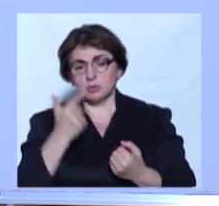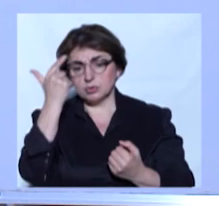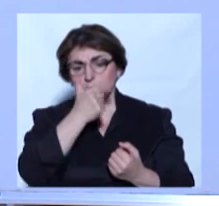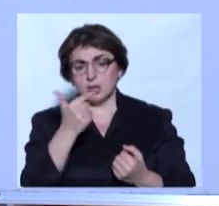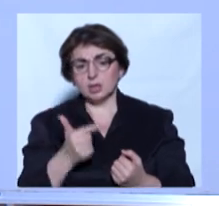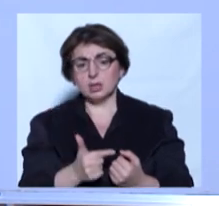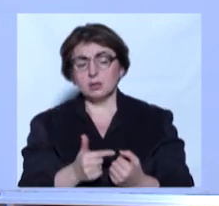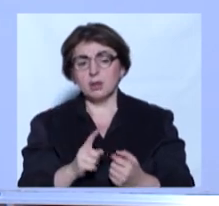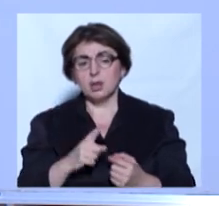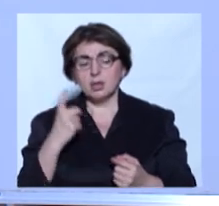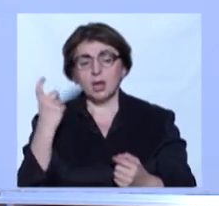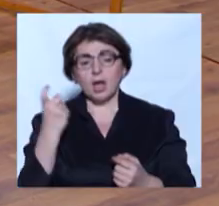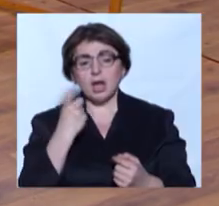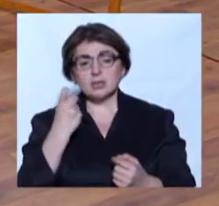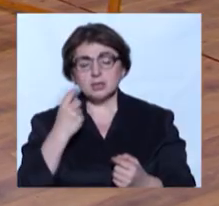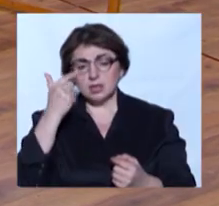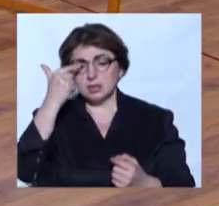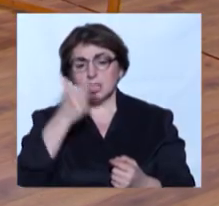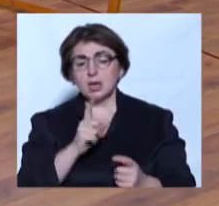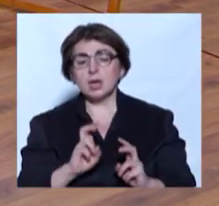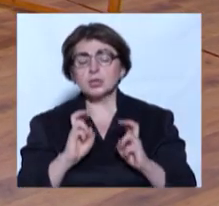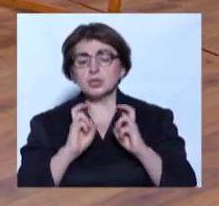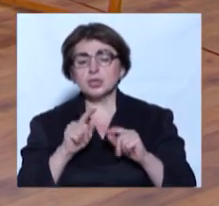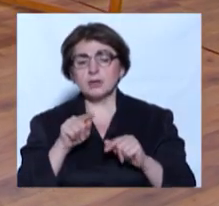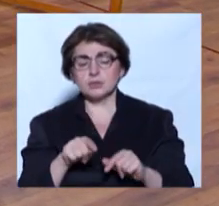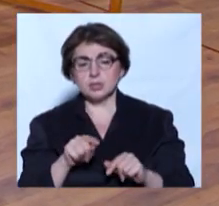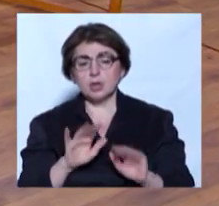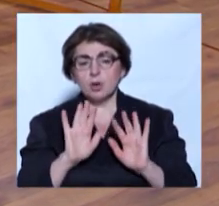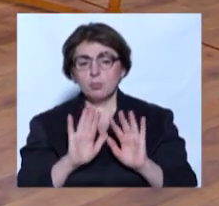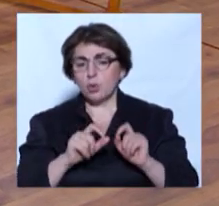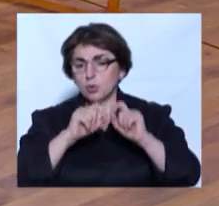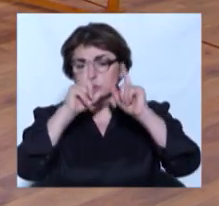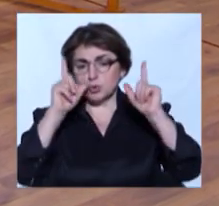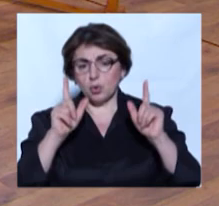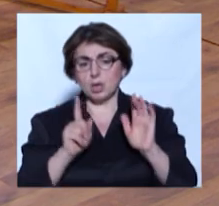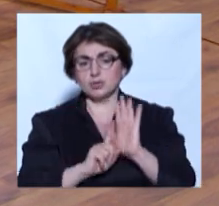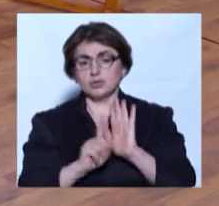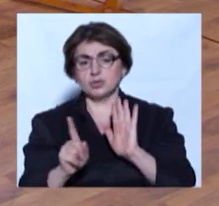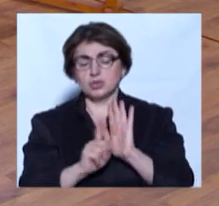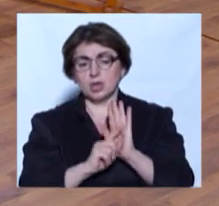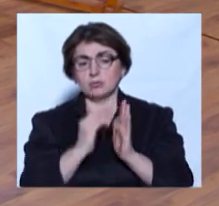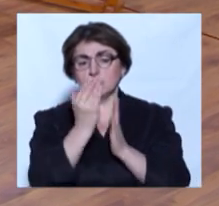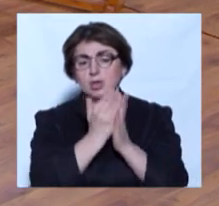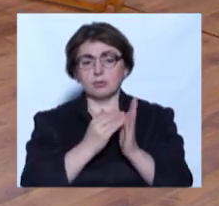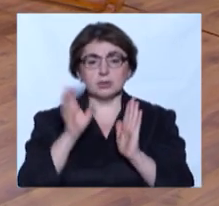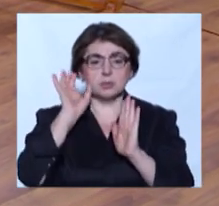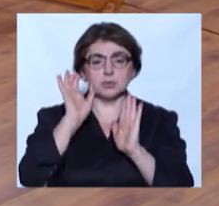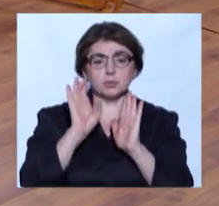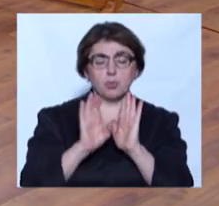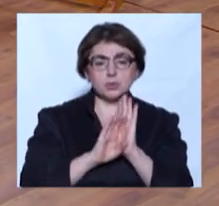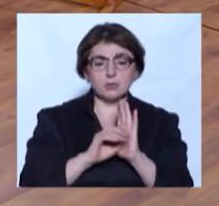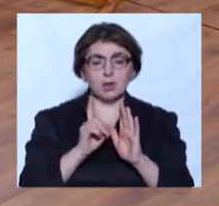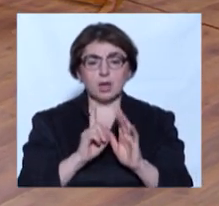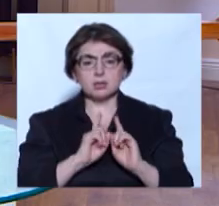ამას ემატება ხარისხიანი განათლება. რას ნიშნავს ეს? მხოლოდ სკოლაში სიარული, გაკვეთილების მოსმენა, ან